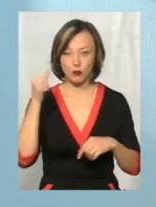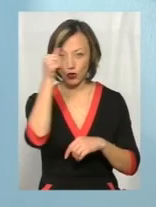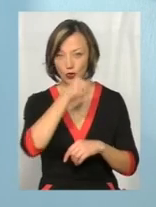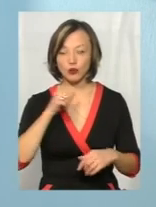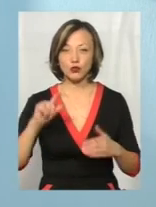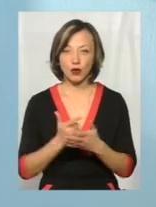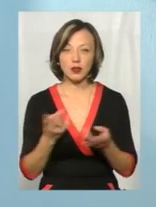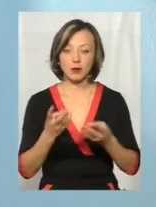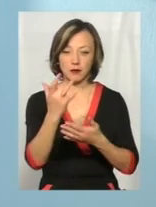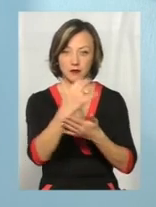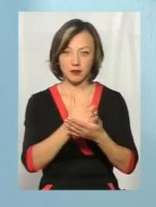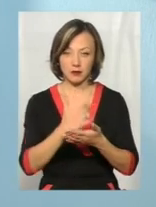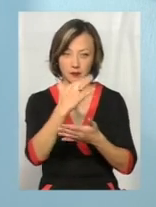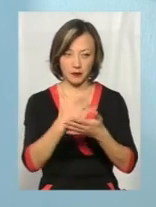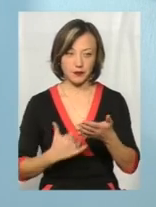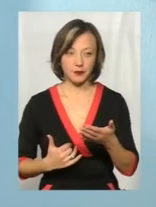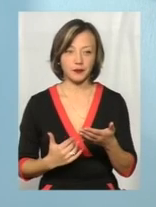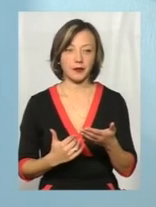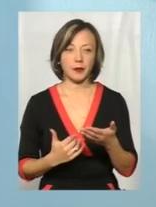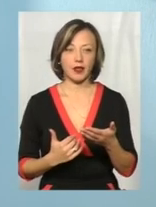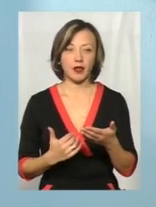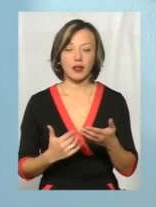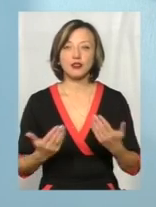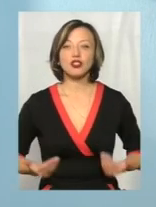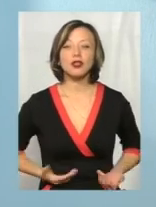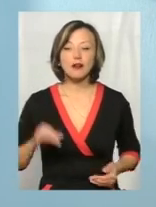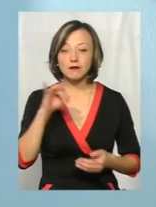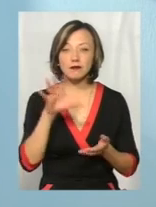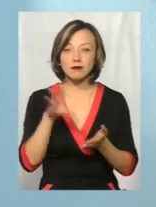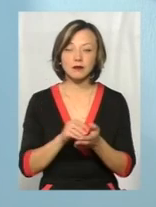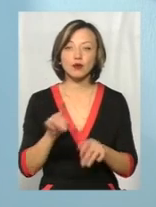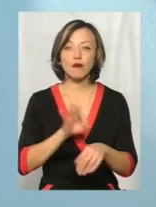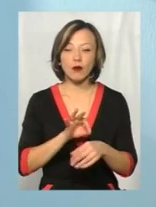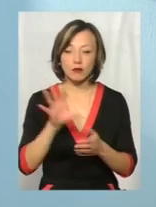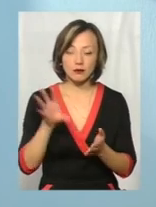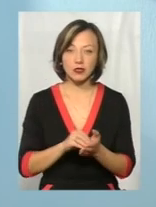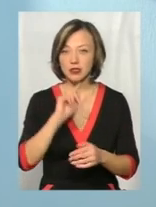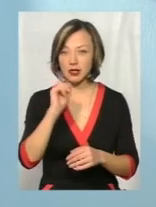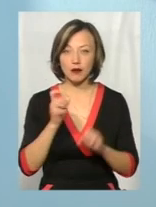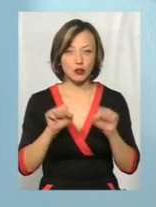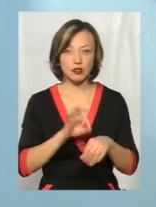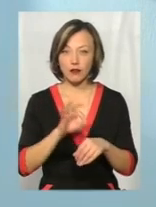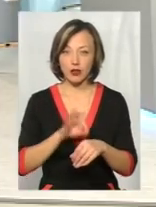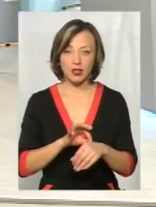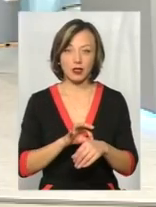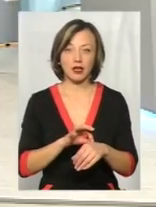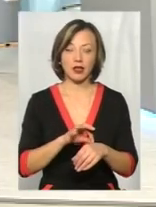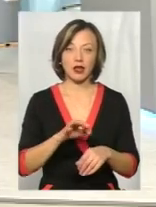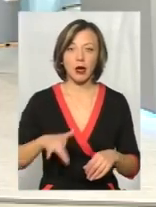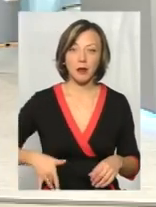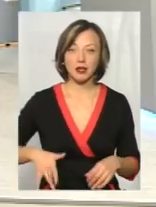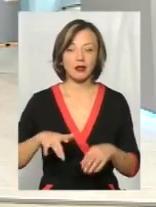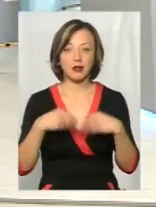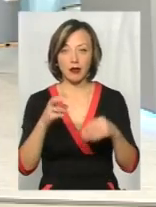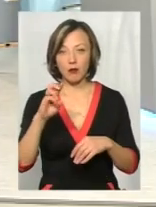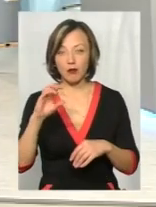нього потрібно зібрати хоча б той самий анамнез життя і анамнез хвороби. За рік можна захворіти, і там, наприклад, і на гепатит, і, не дай